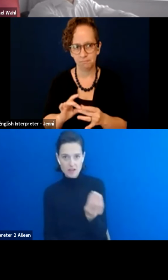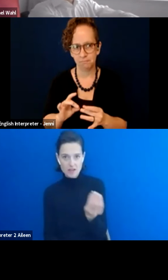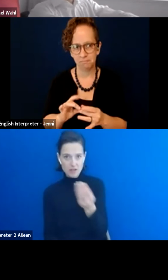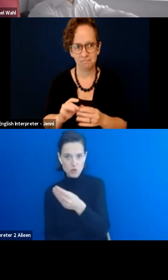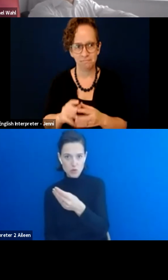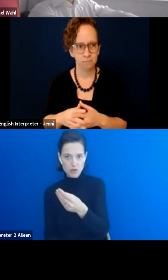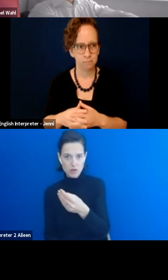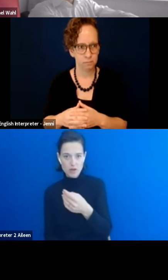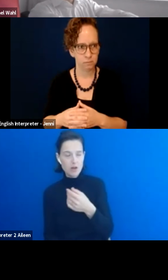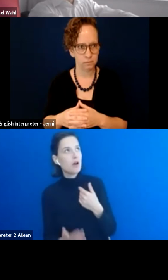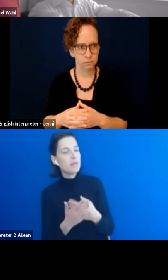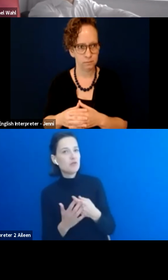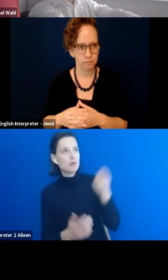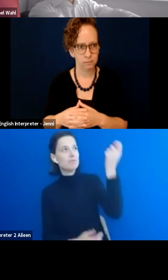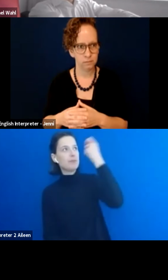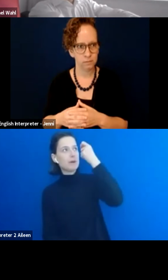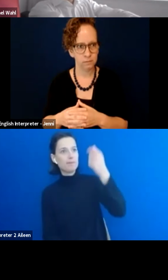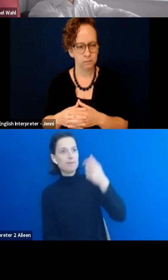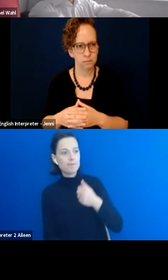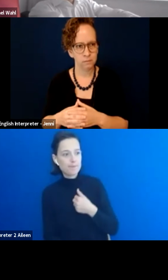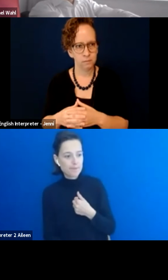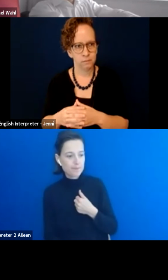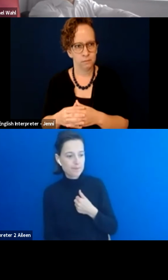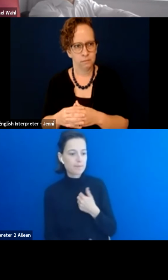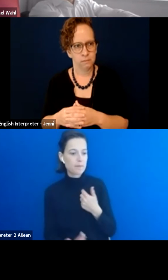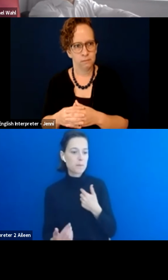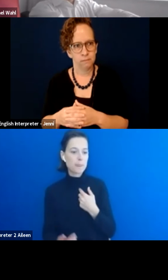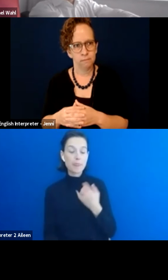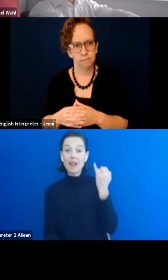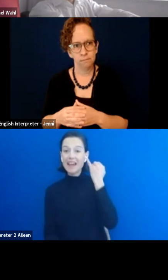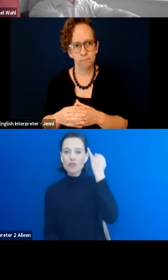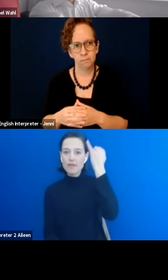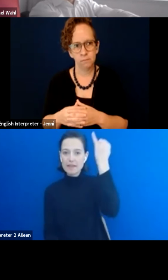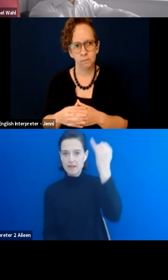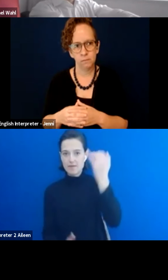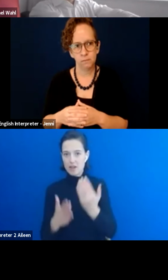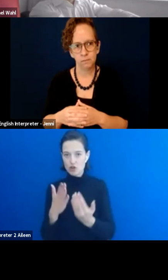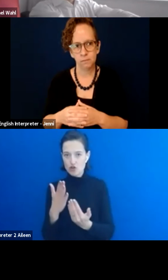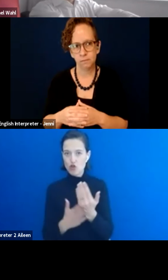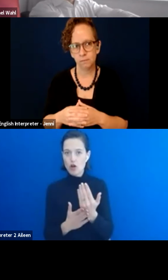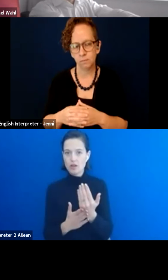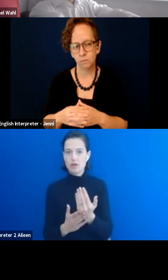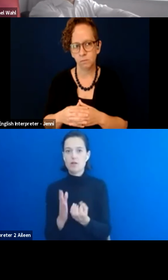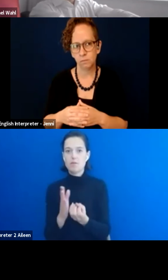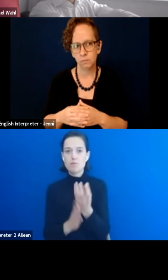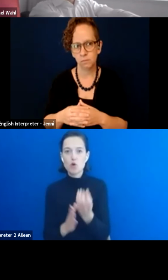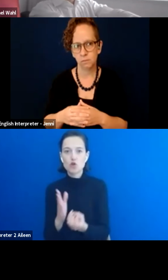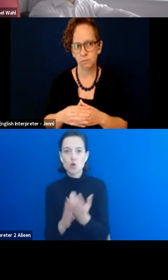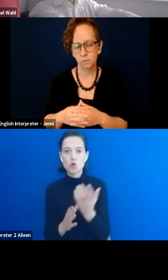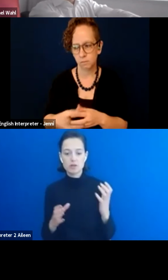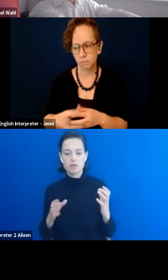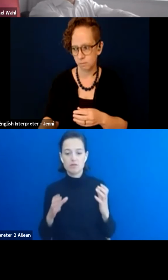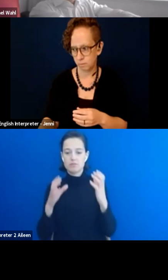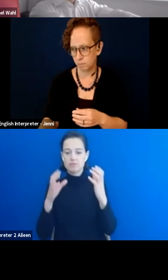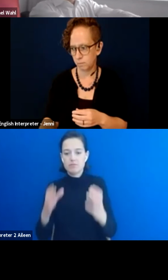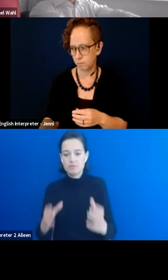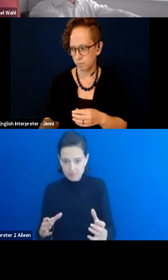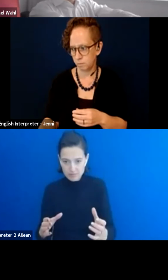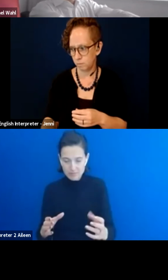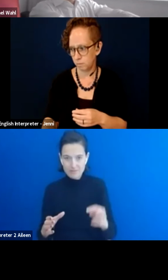gerade auch an das Entwickeln innovativer, neuer Produkte. Inwieweit